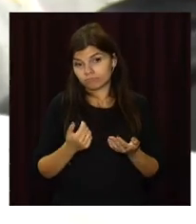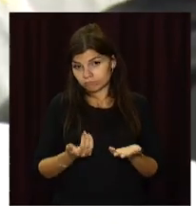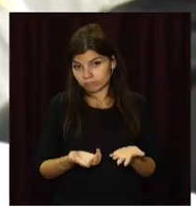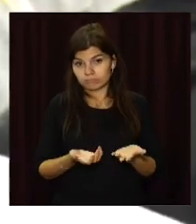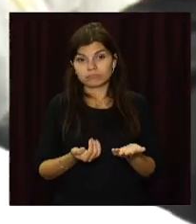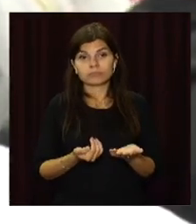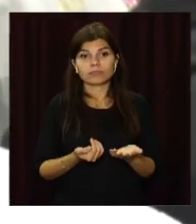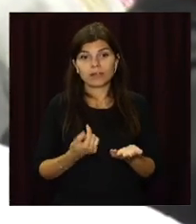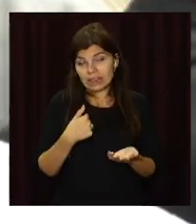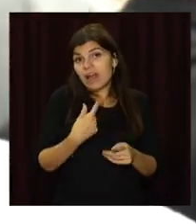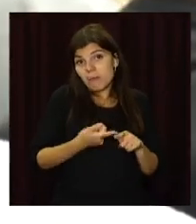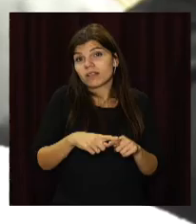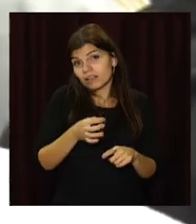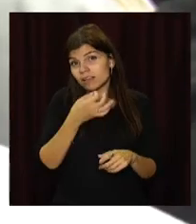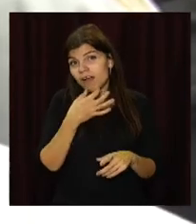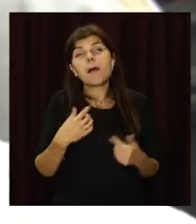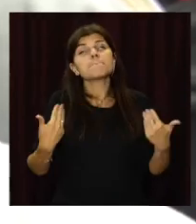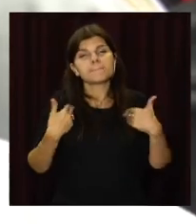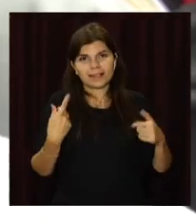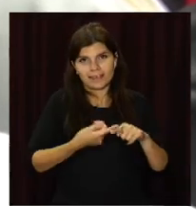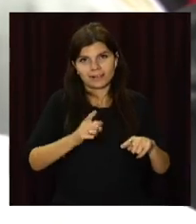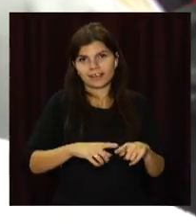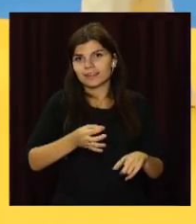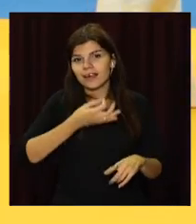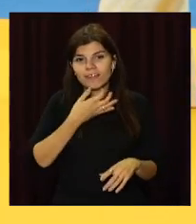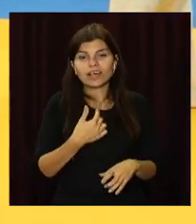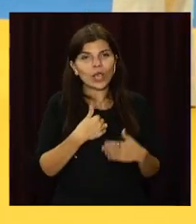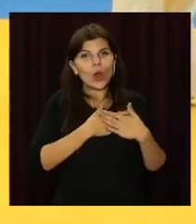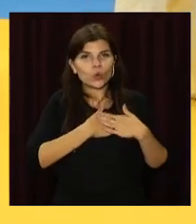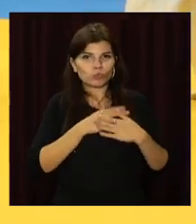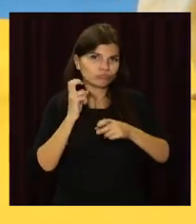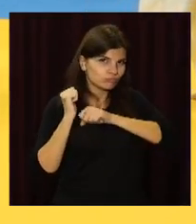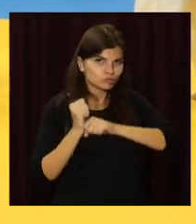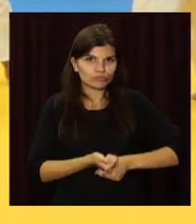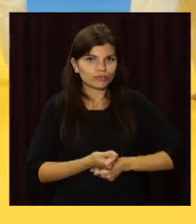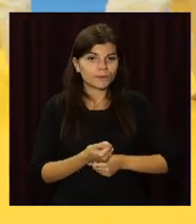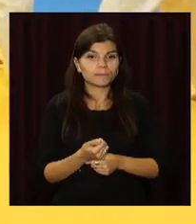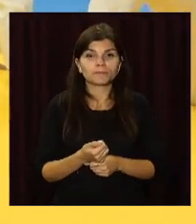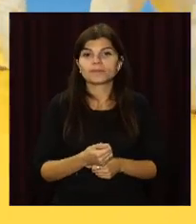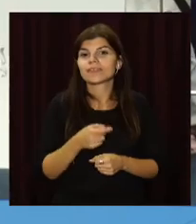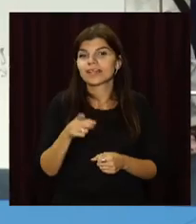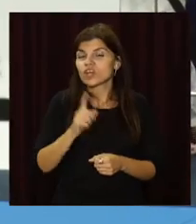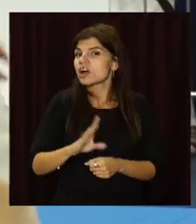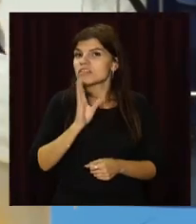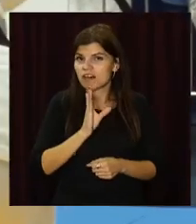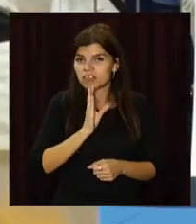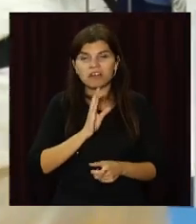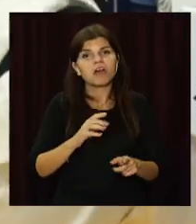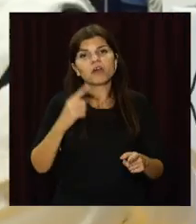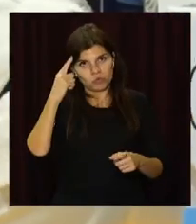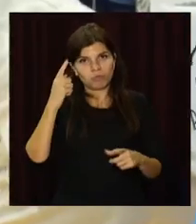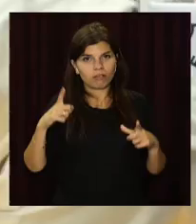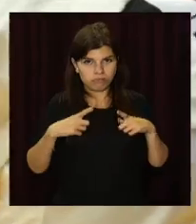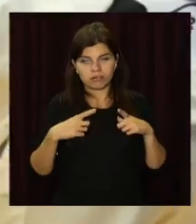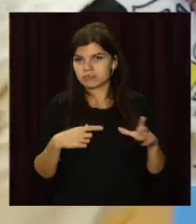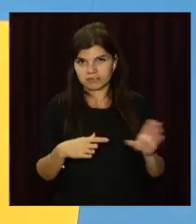Нам це подобається, мені це подобається. Я люблю дзюдо. Не пасли задніх і представниці жіночої ветеранської збірної